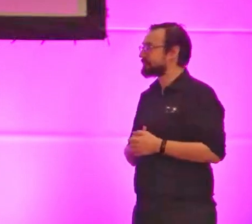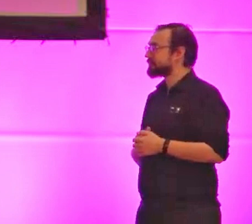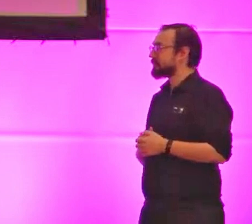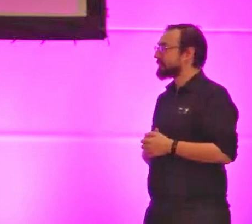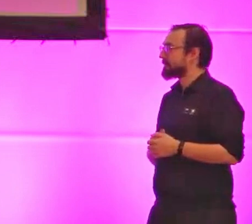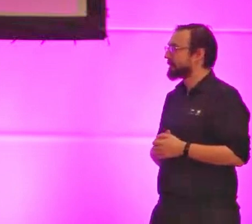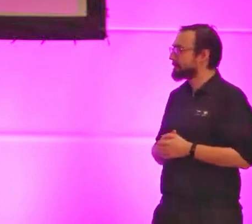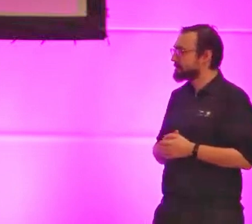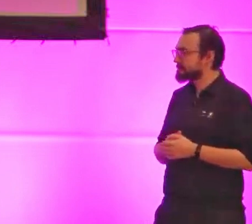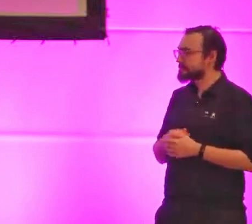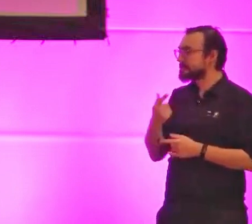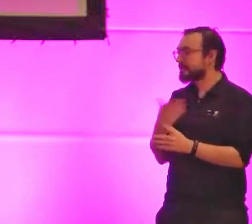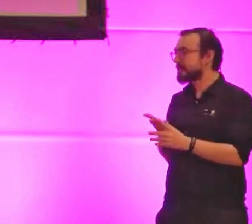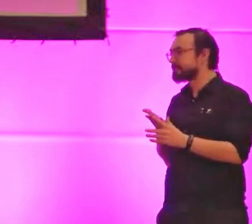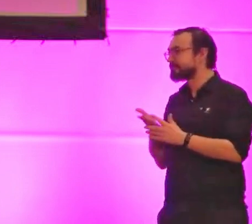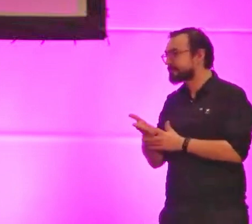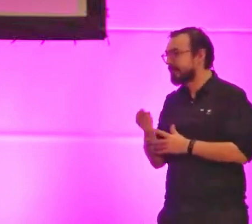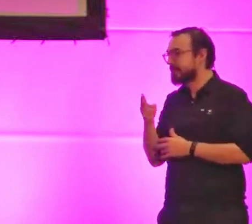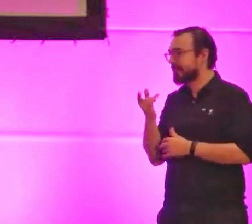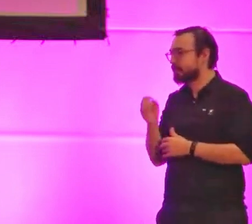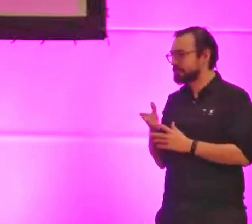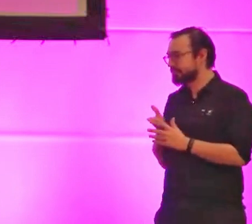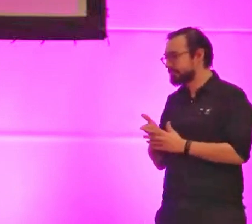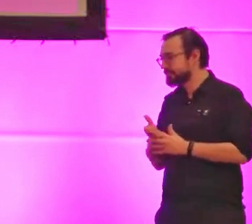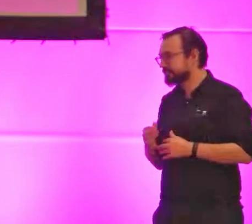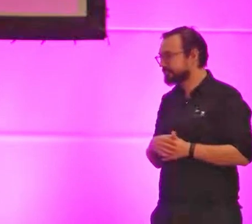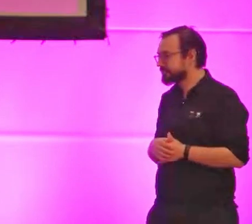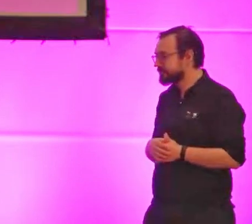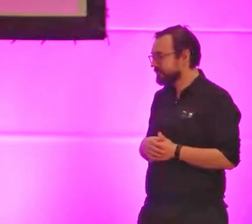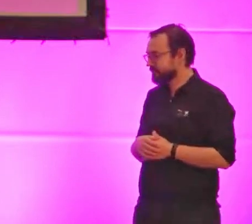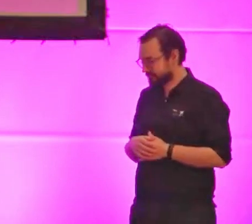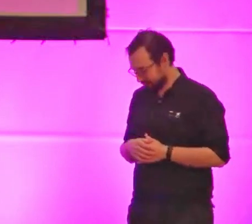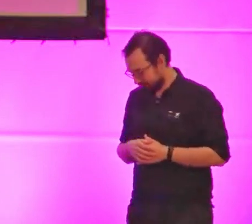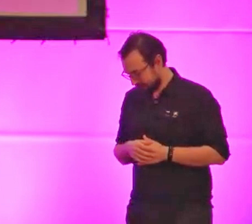Mm. Ja, Magnus. Varsågod. Jag kan säga det att